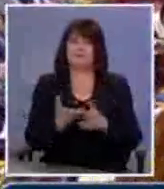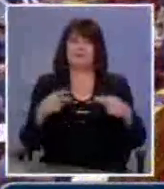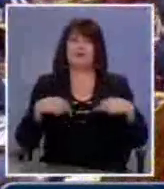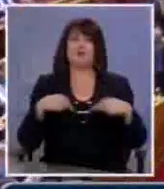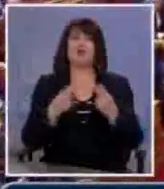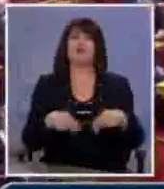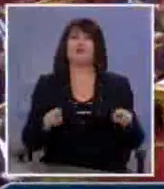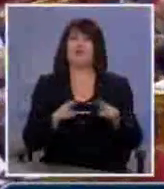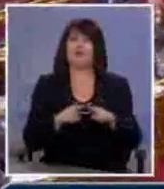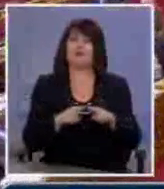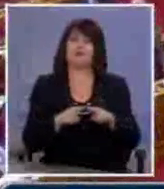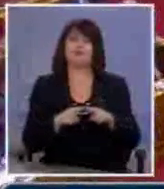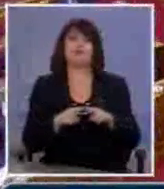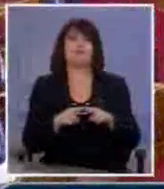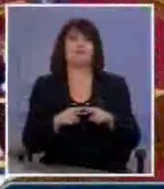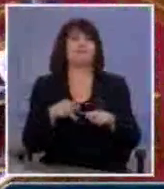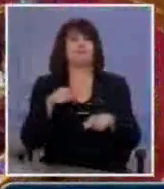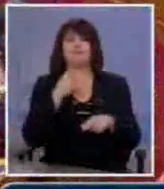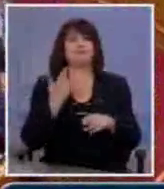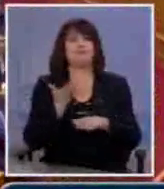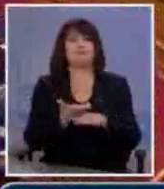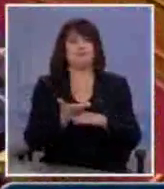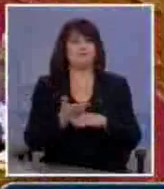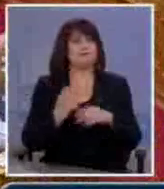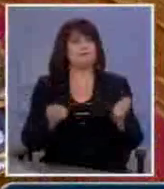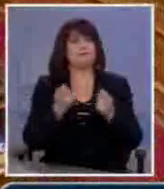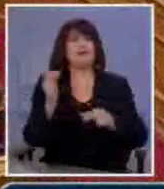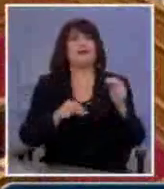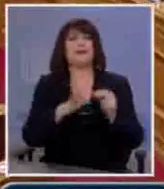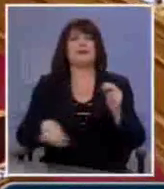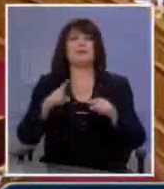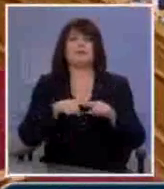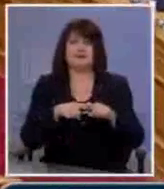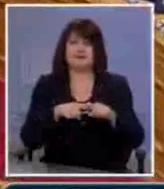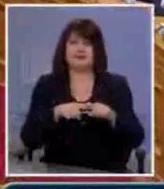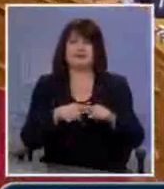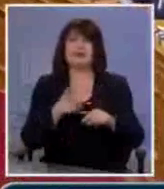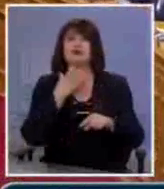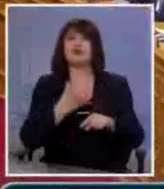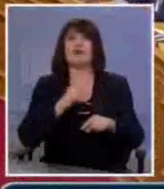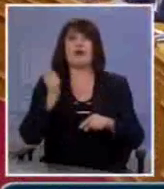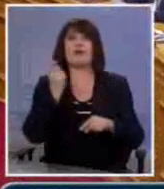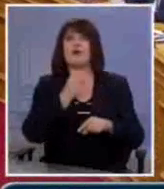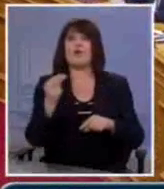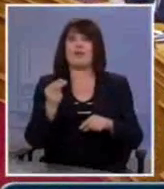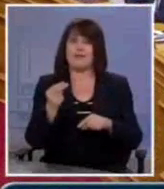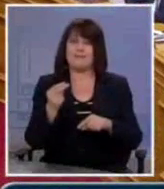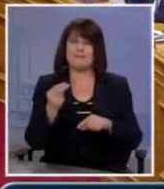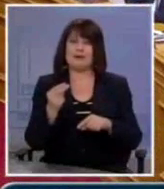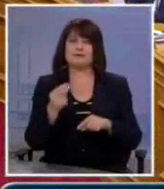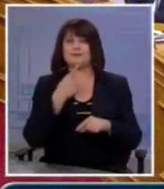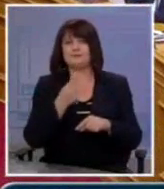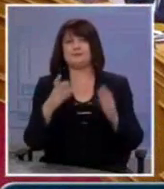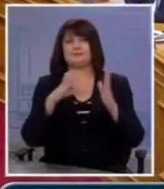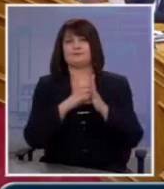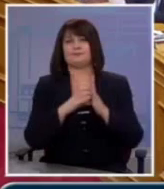Υπουργικού Συμβουλίου, με την οποία ζητείται η διεξαγωγή δημοψηφίσματος για κρίσιμο εθνικό θέμα, σύμφωνα με